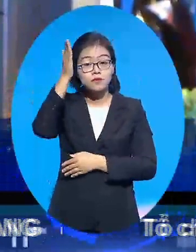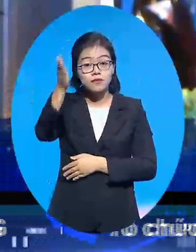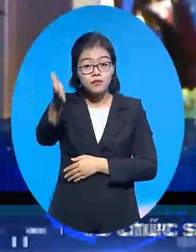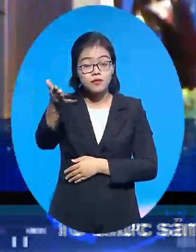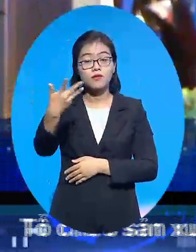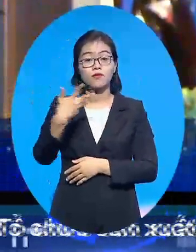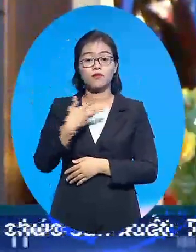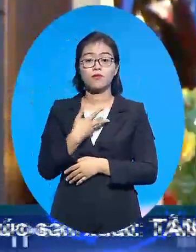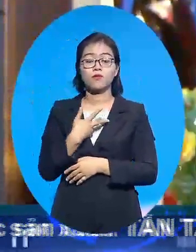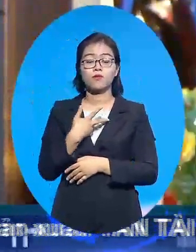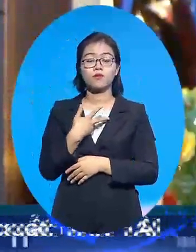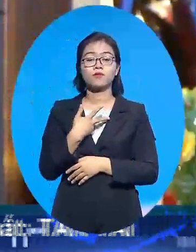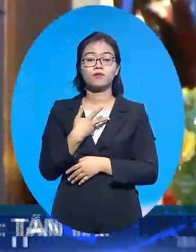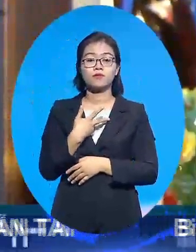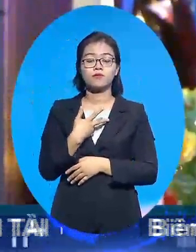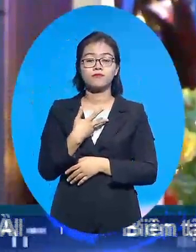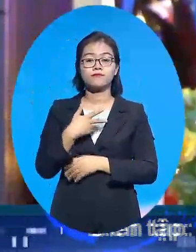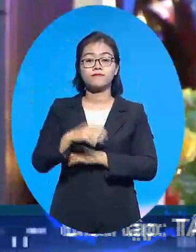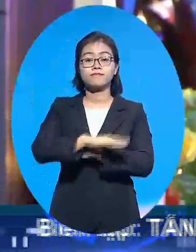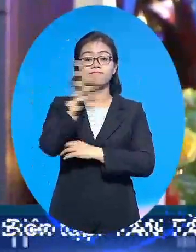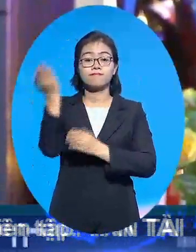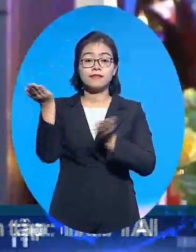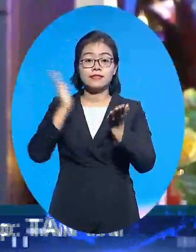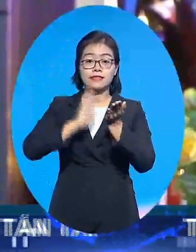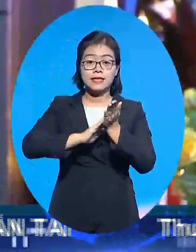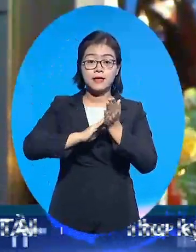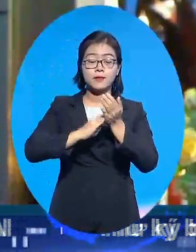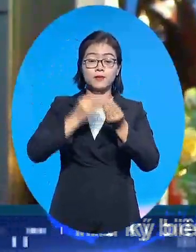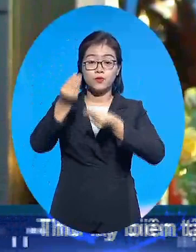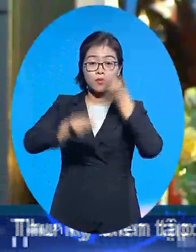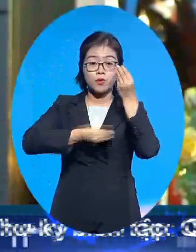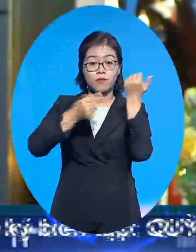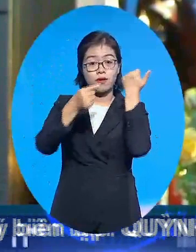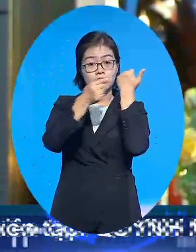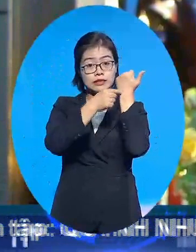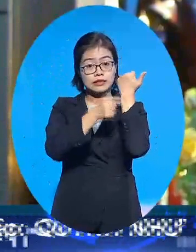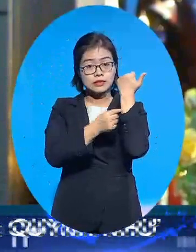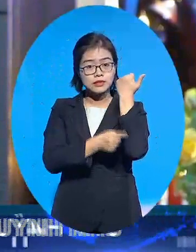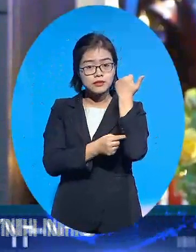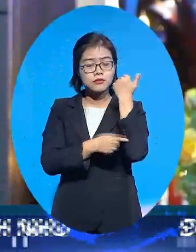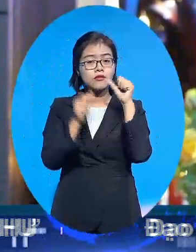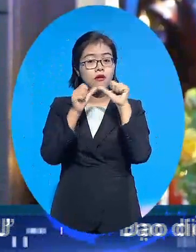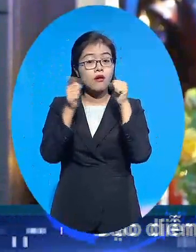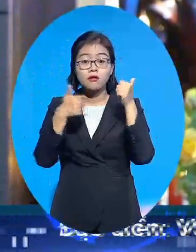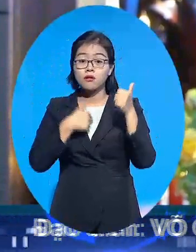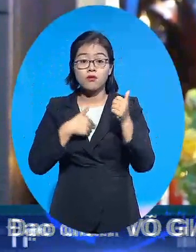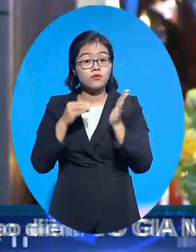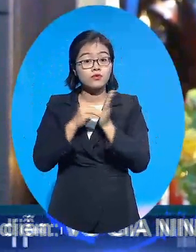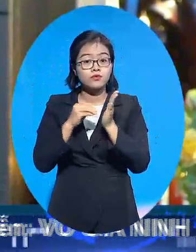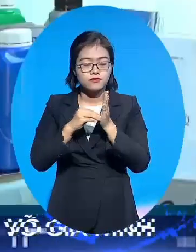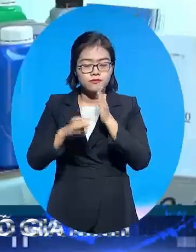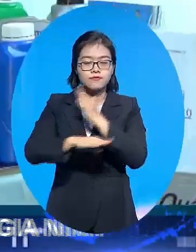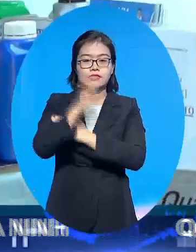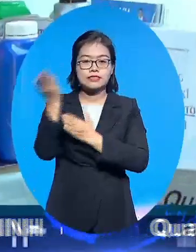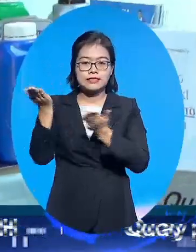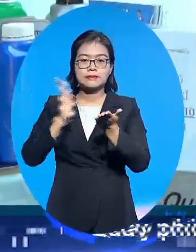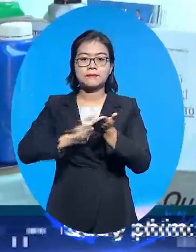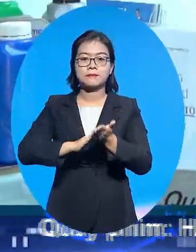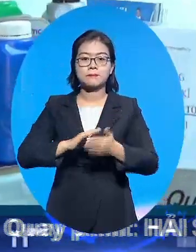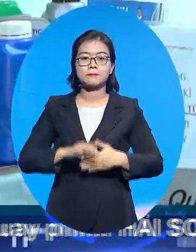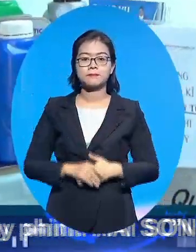của chúng tôi thì sẽ phát triển thêm một số chi nhánh tại các địa phương mà hiện tại bây giờ chúng tôi đang thiếu